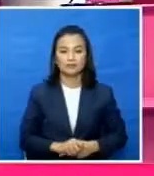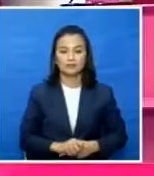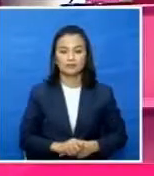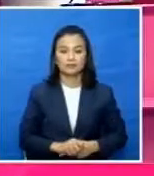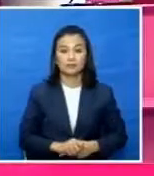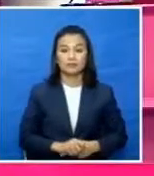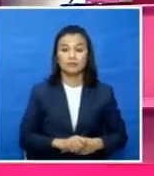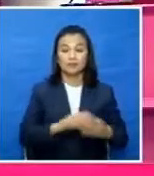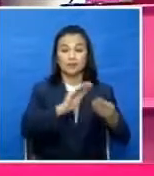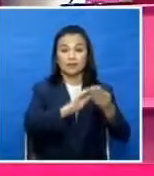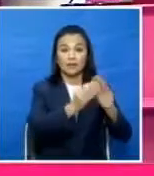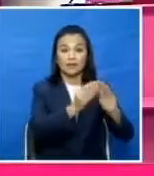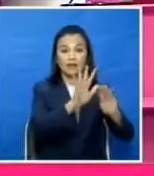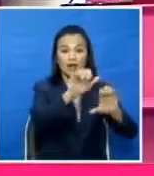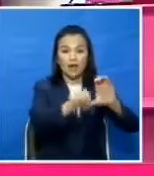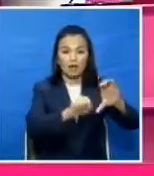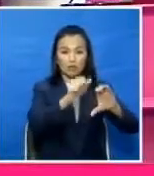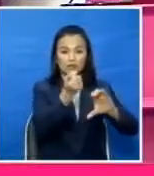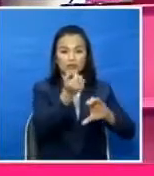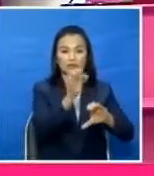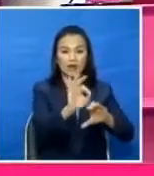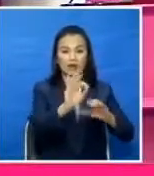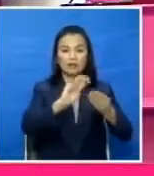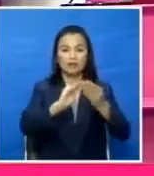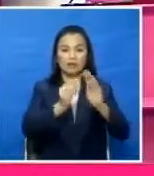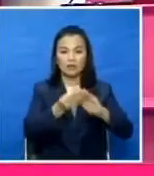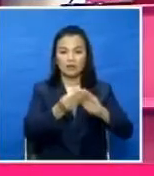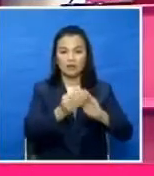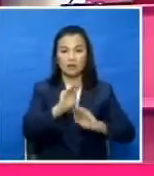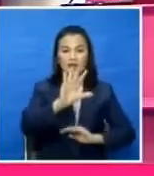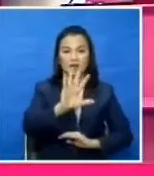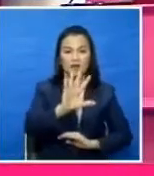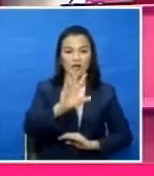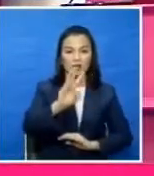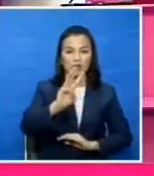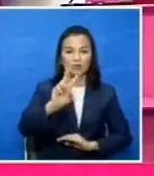อันดับที่5หมุนครั้งที่19เลขที่ออก